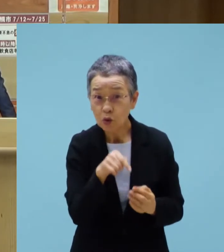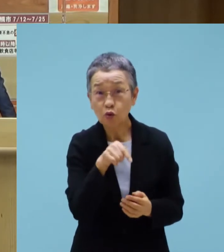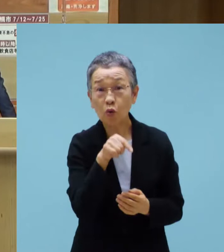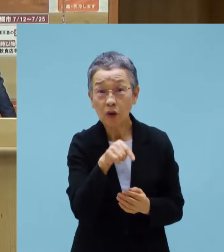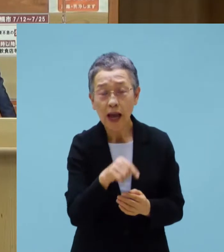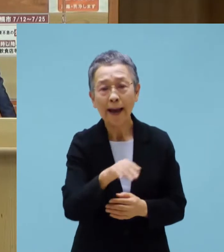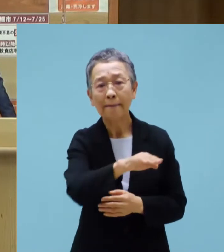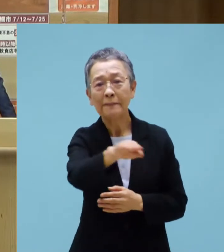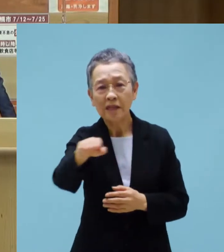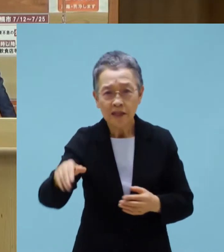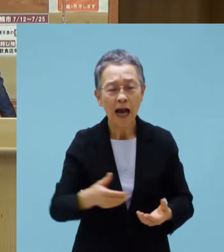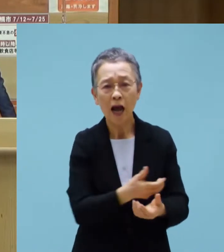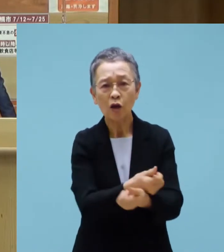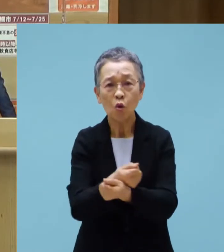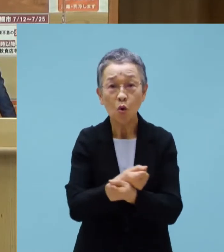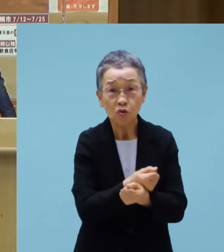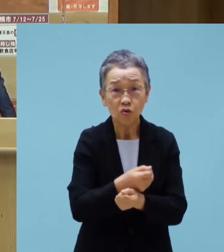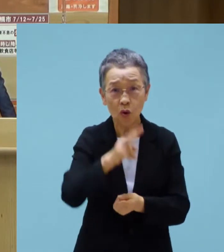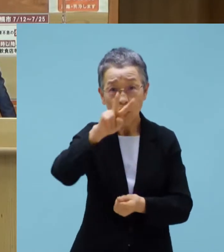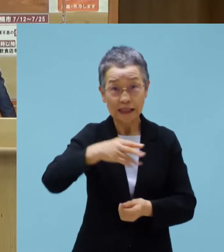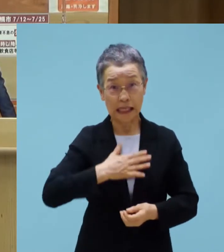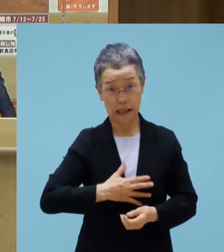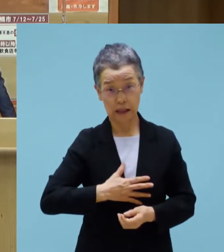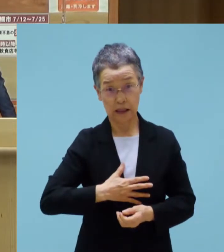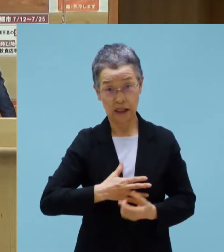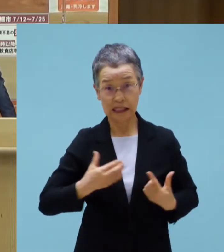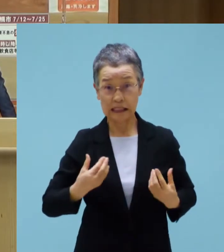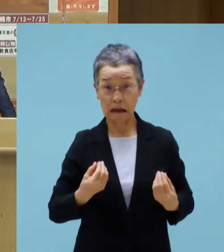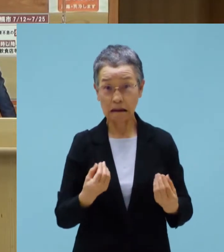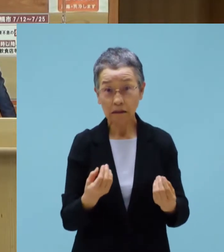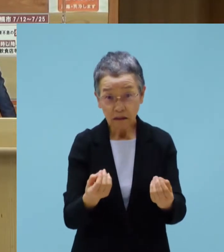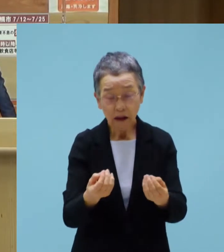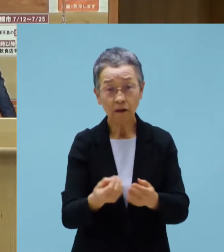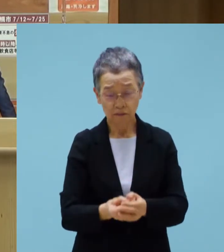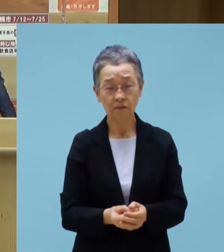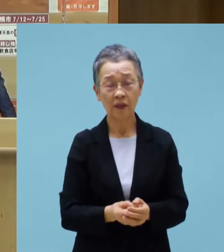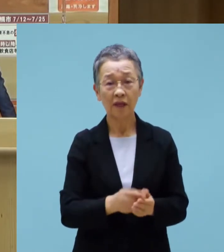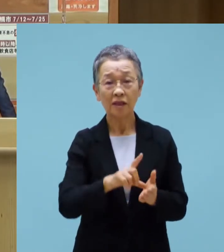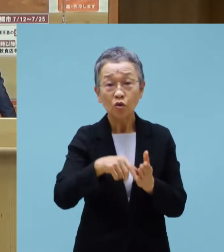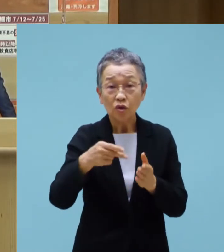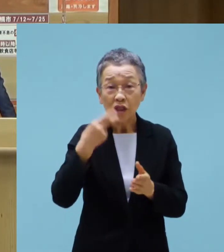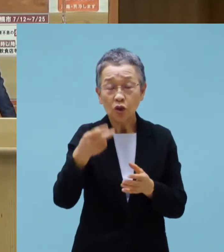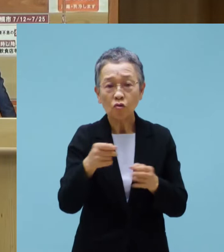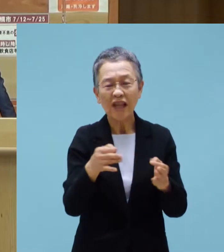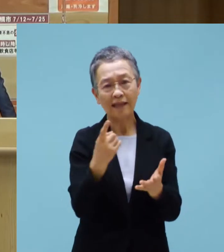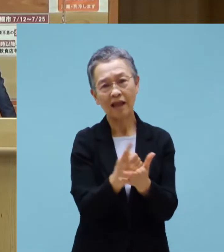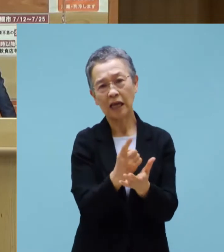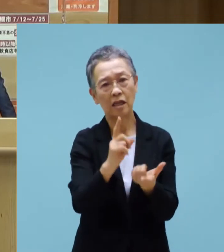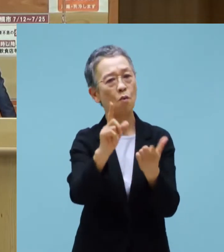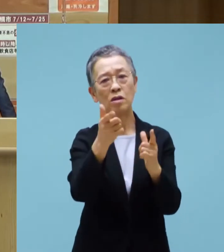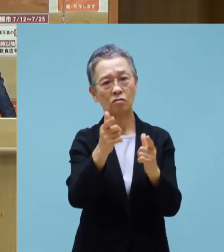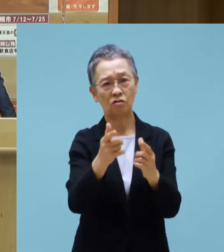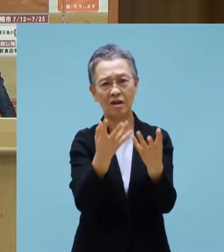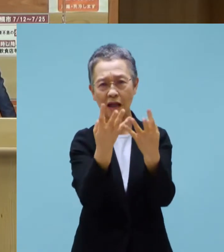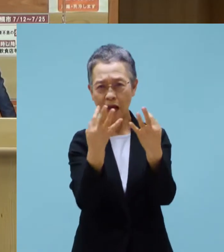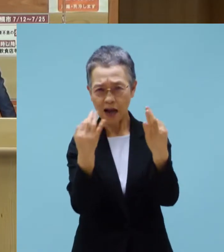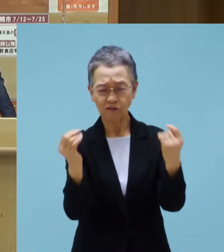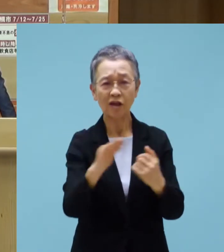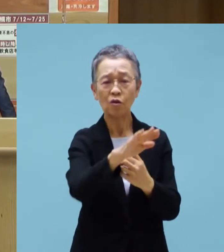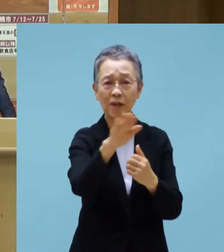共通のそういう理解のもとで、各飲食店だけではなくて、まあ、多くの方々が協力を